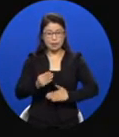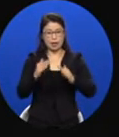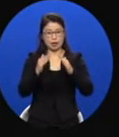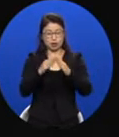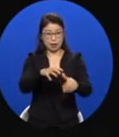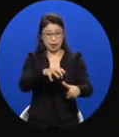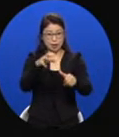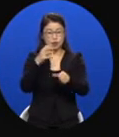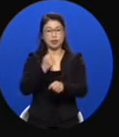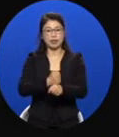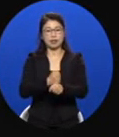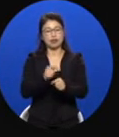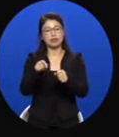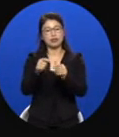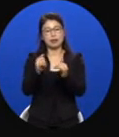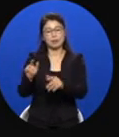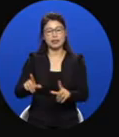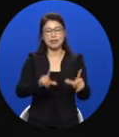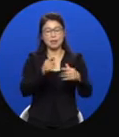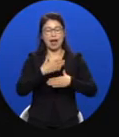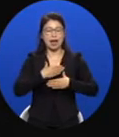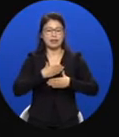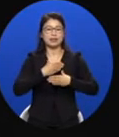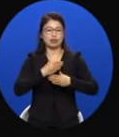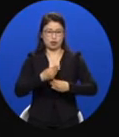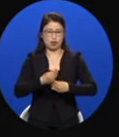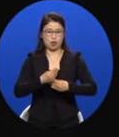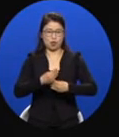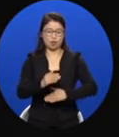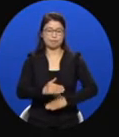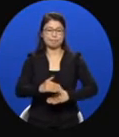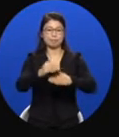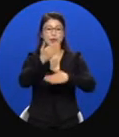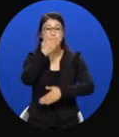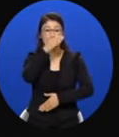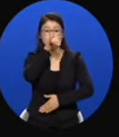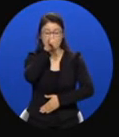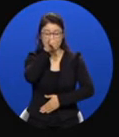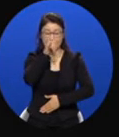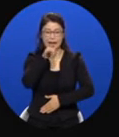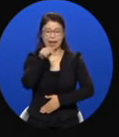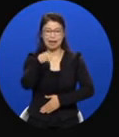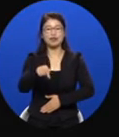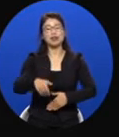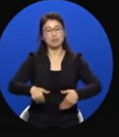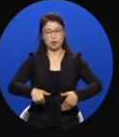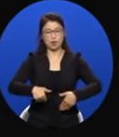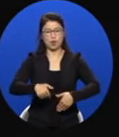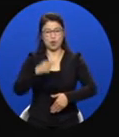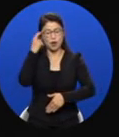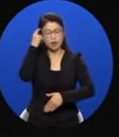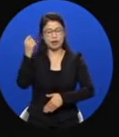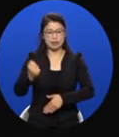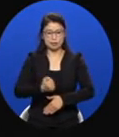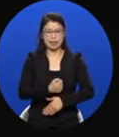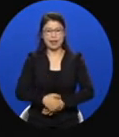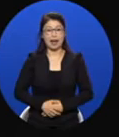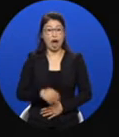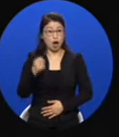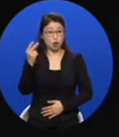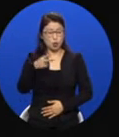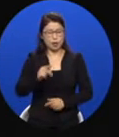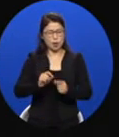통해서 그분들의 삶이 안정적으로 이렇게 진행될 수 있게끔 이렇게 해야 되지 않겠는가 이렇게 보고 있습니다.